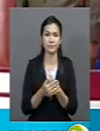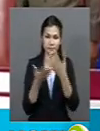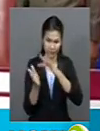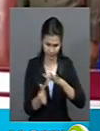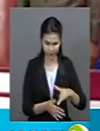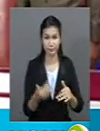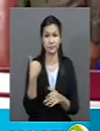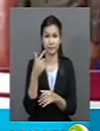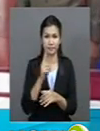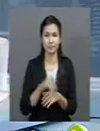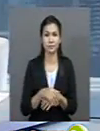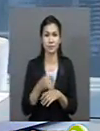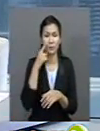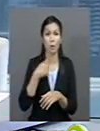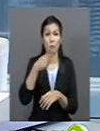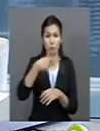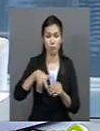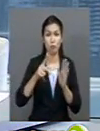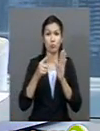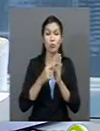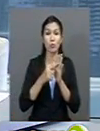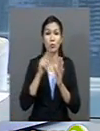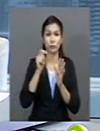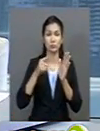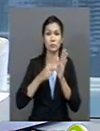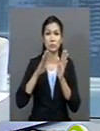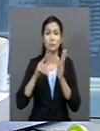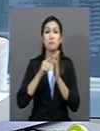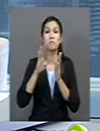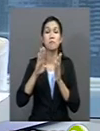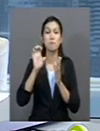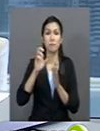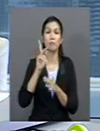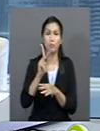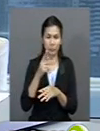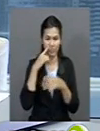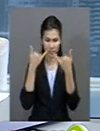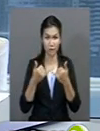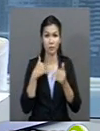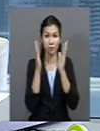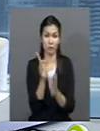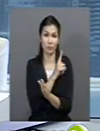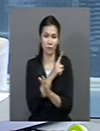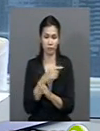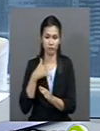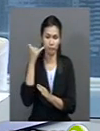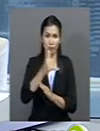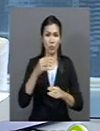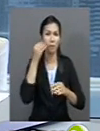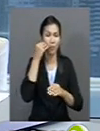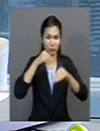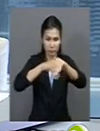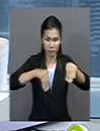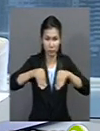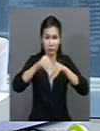ไปอีกหนึ่งที่นะครับไปที่ภูทับเบิกนะครับเมื่อช่วงเที่ยงได้นำเสนอไปแล้วว่ามีเจ้าหน้าที่เขาลงไปรื้อถอนบรรดารีสอร์ท